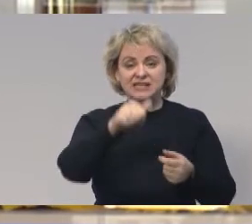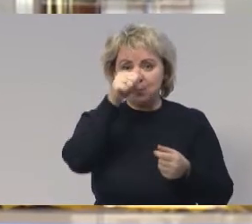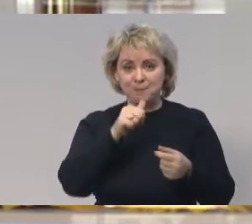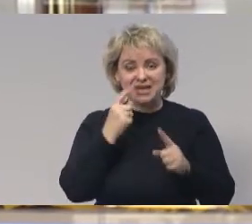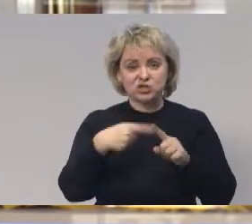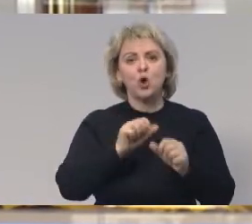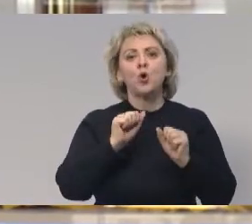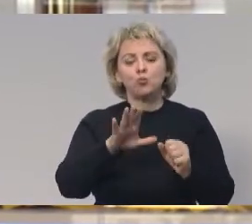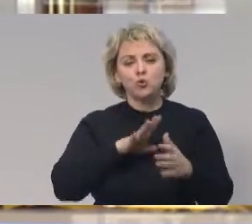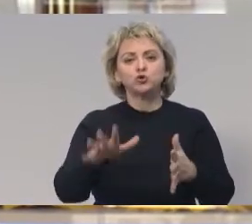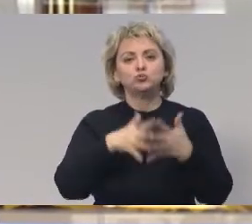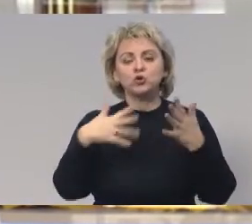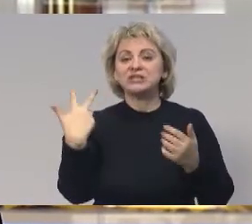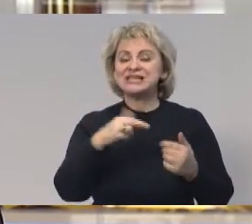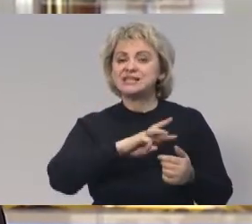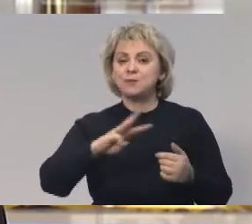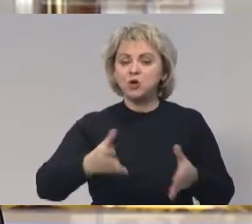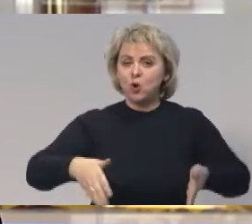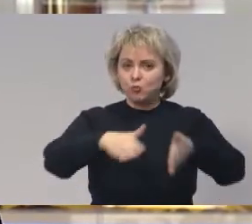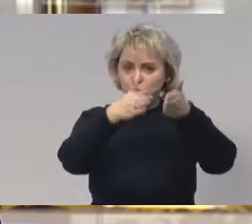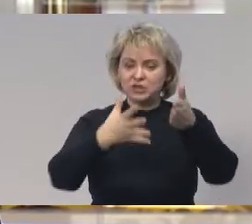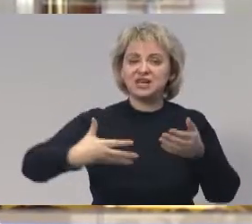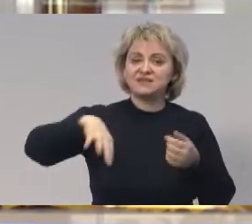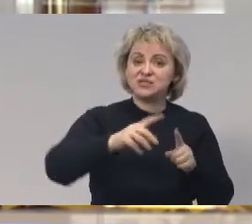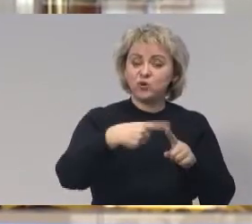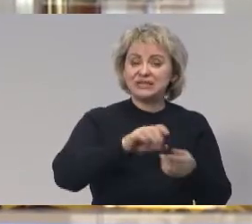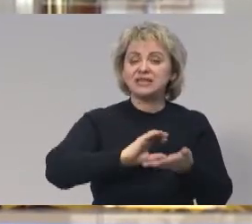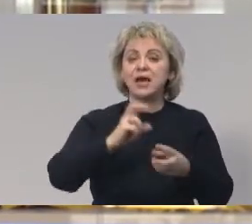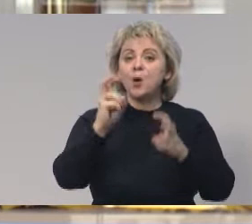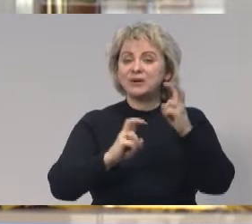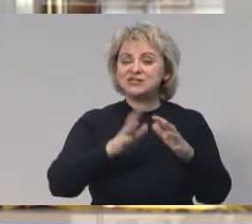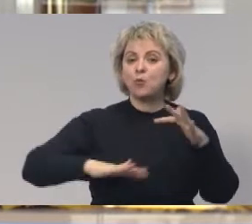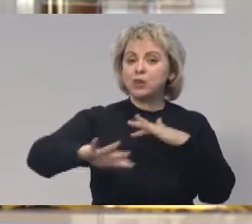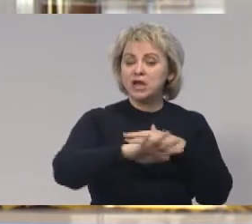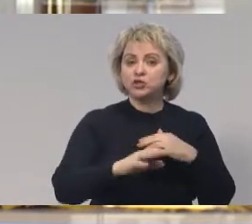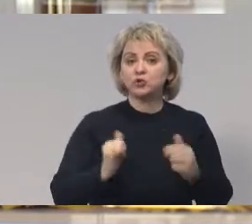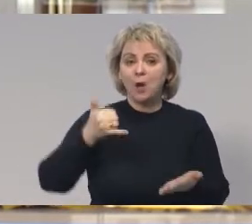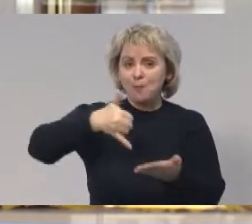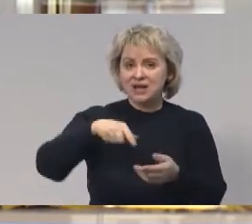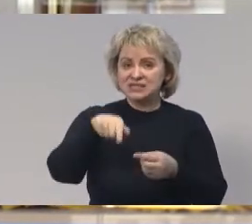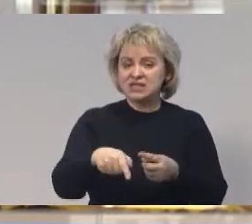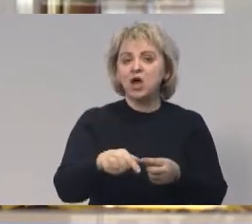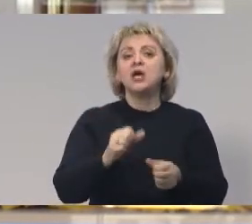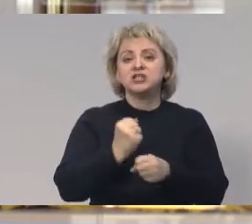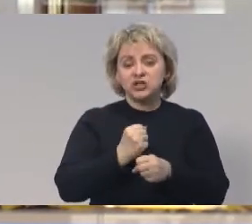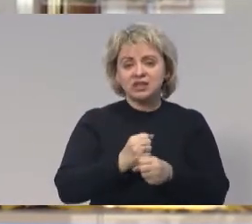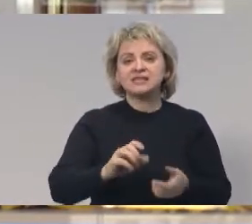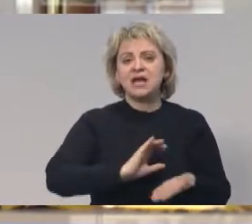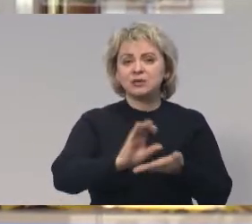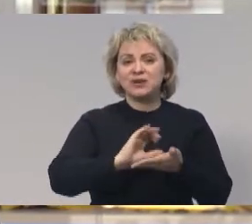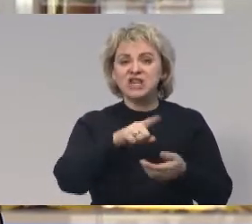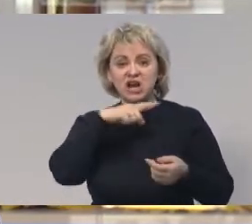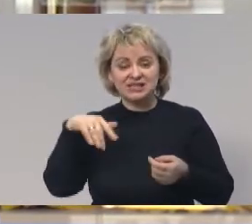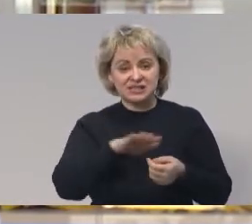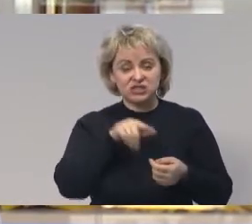это может быть там и более 30 миллионов бутылок. Ну, всего на этой производственной площадке масло ежемесячно производится и поставляться в